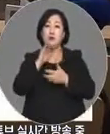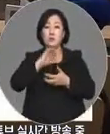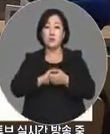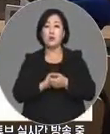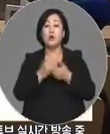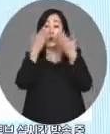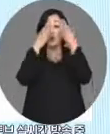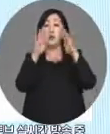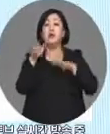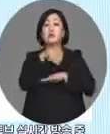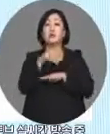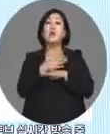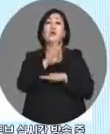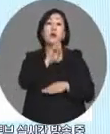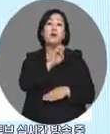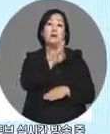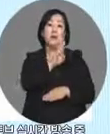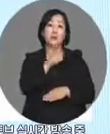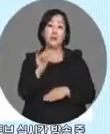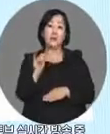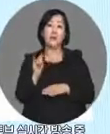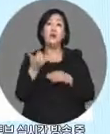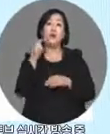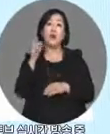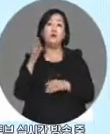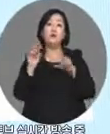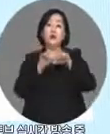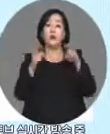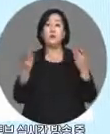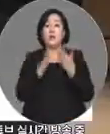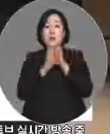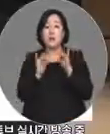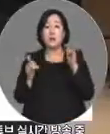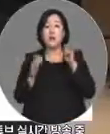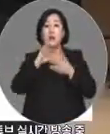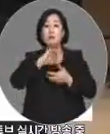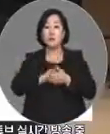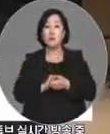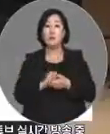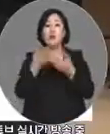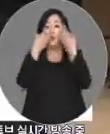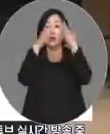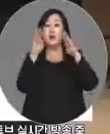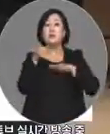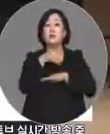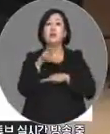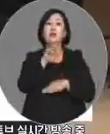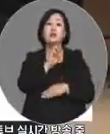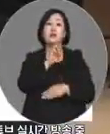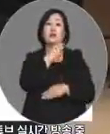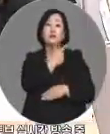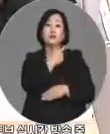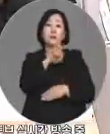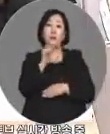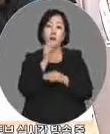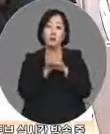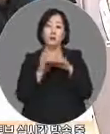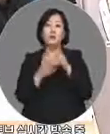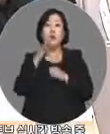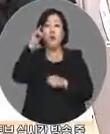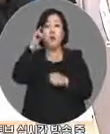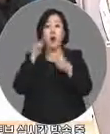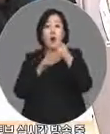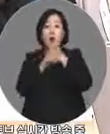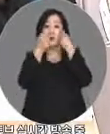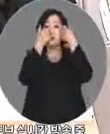과정 졸업생은 44명, 황우성 씨처럼 일반 직장인 대상 정규 학위 과정 졸업생은 36명입니다.